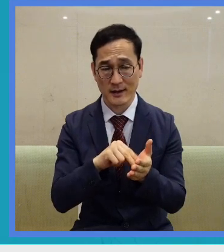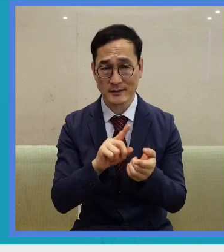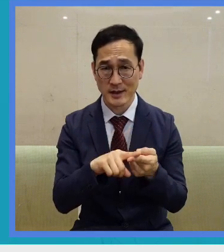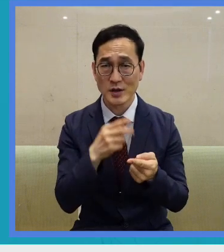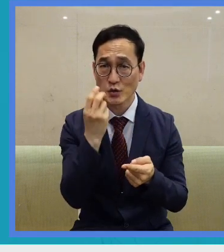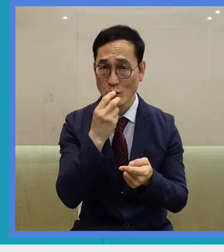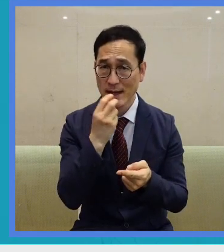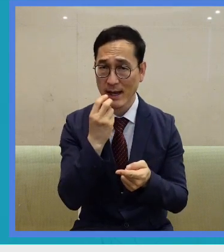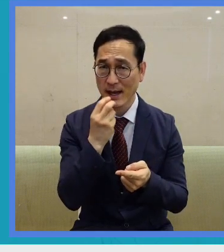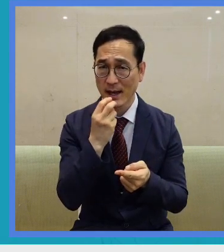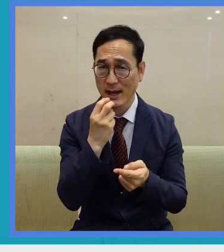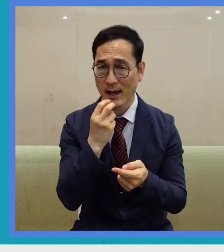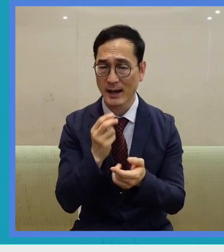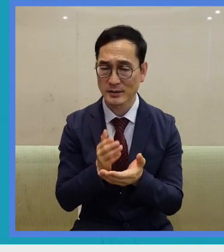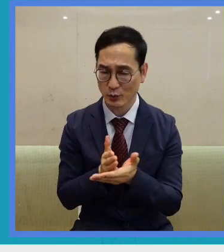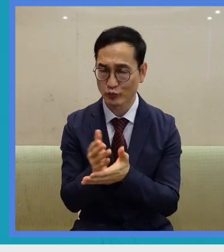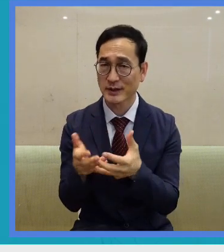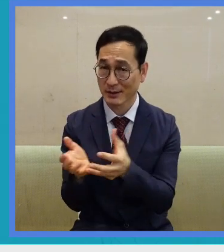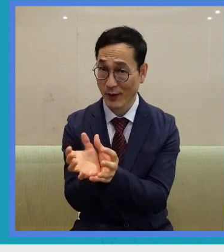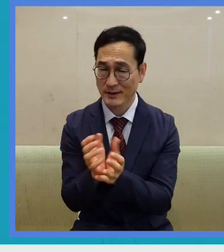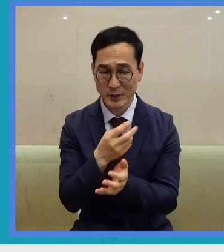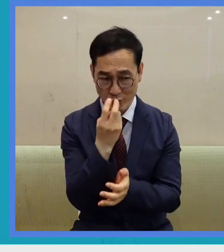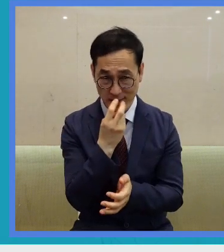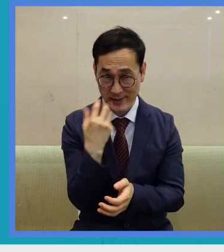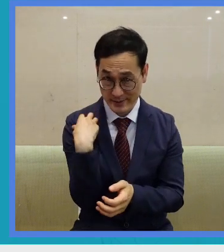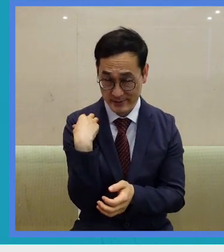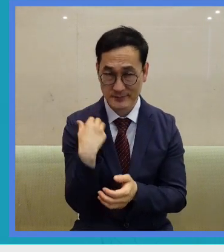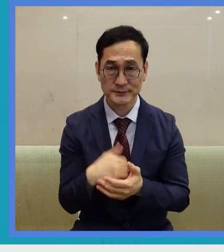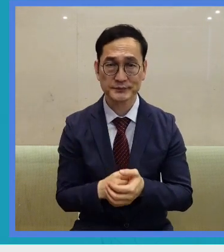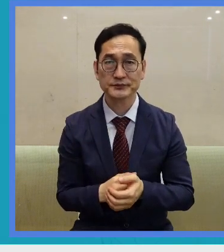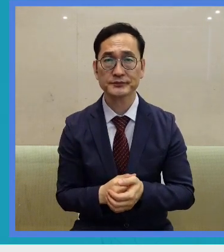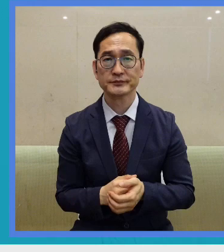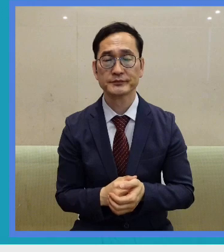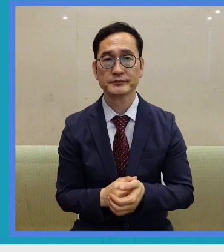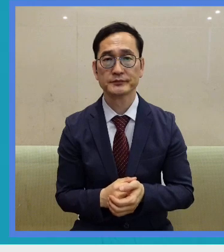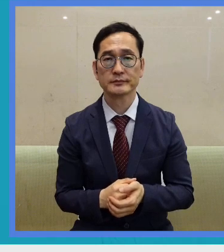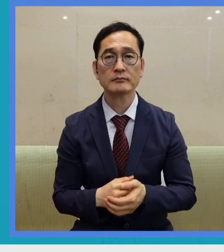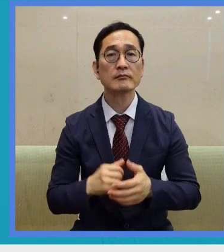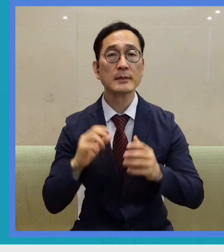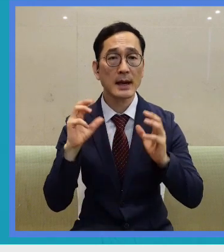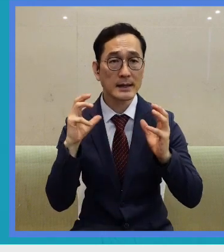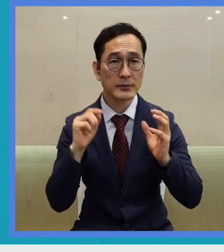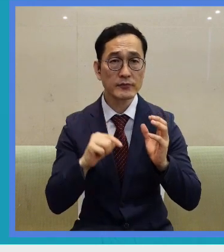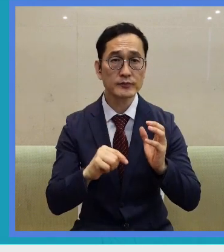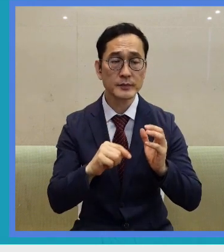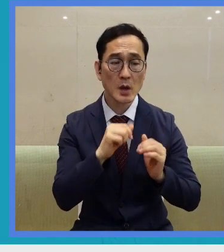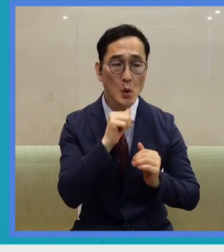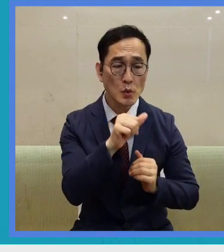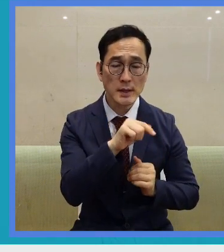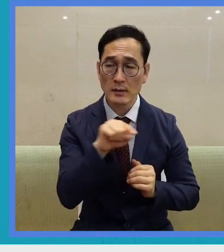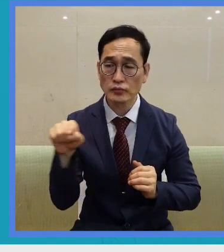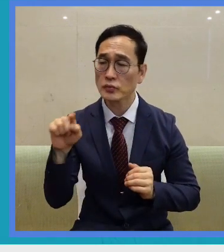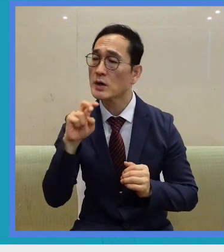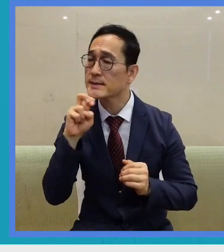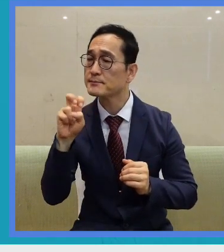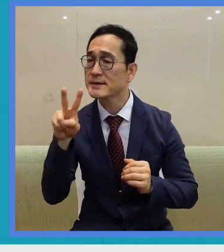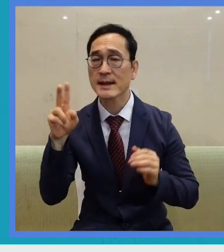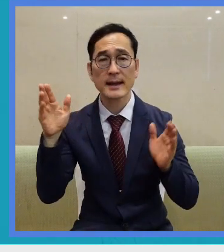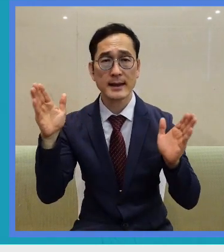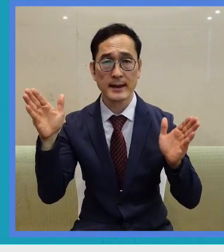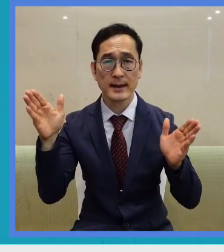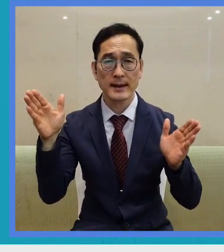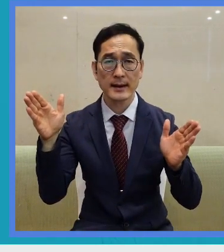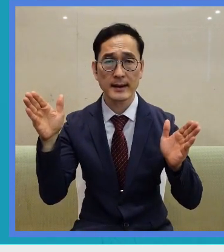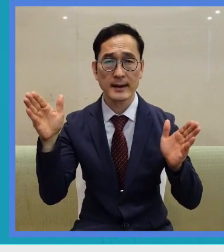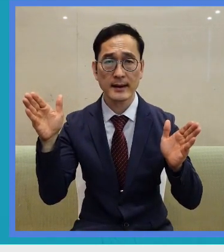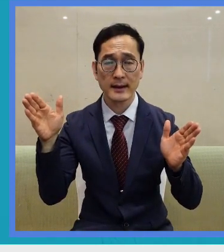있습니다. 주기적으로 이제 조사를 이제 하는 건데요. 특히 이 아동들은 이제 5세에서부터 22세까지 굉장히 넓은